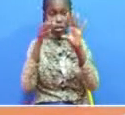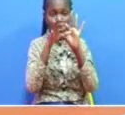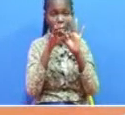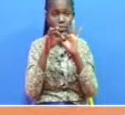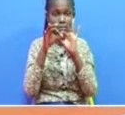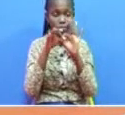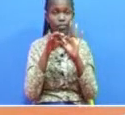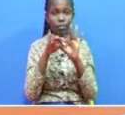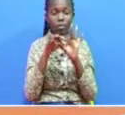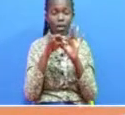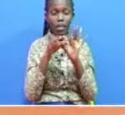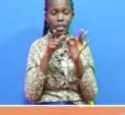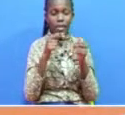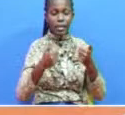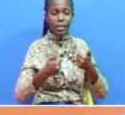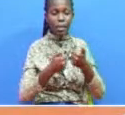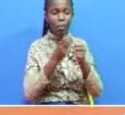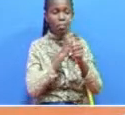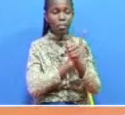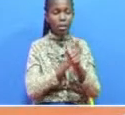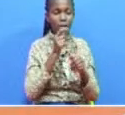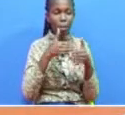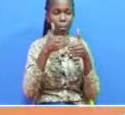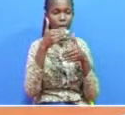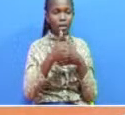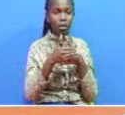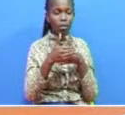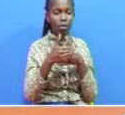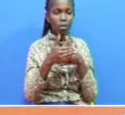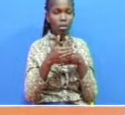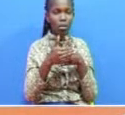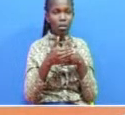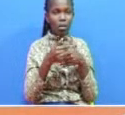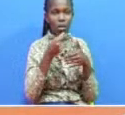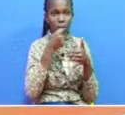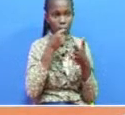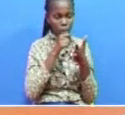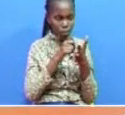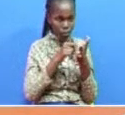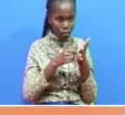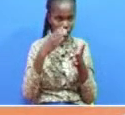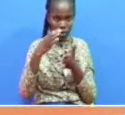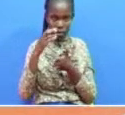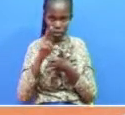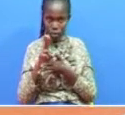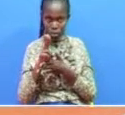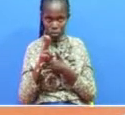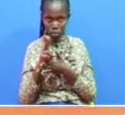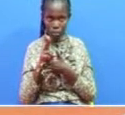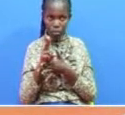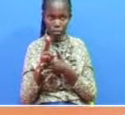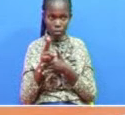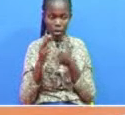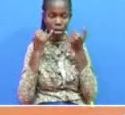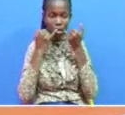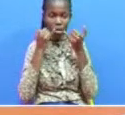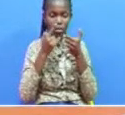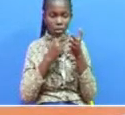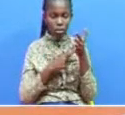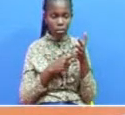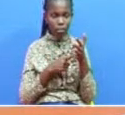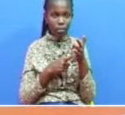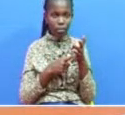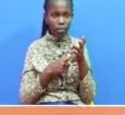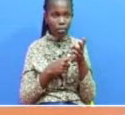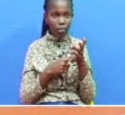la umoja uwiuka mithenya mipudhu itina wa muandiki munene wa chama kiucha sisiu kwithi wa anatangasie wandani